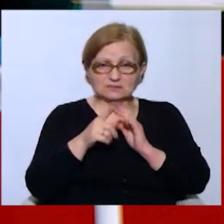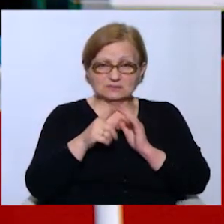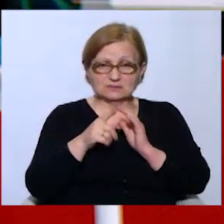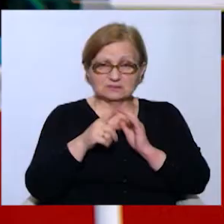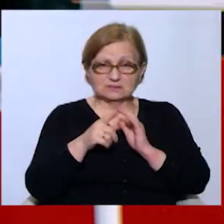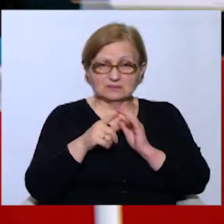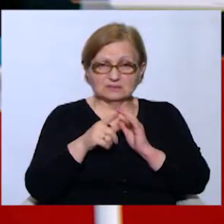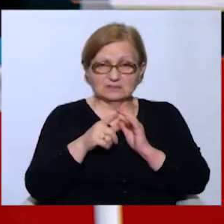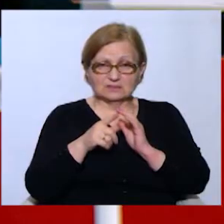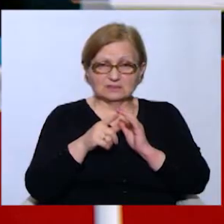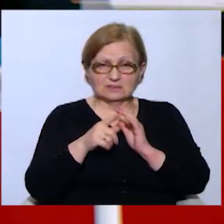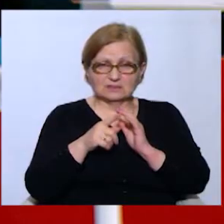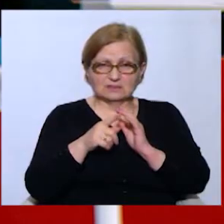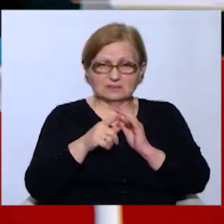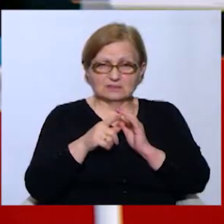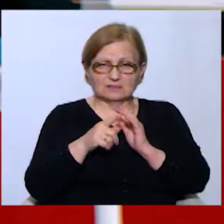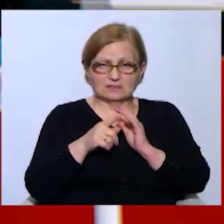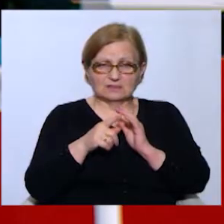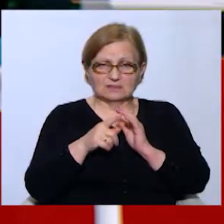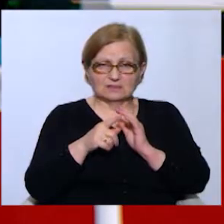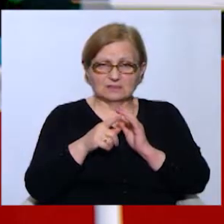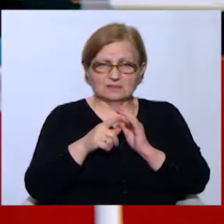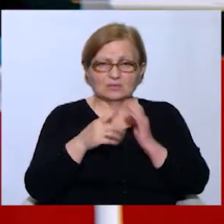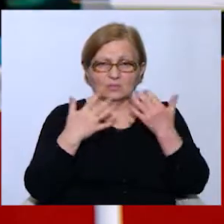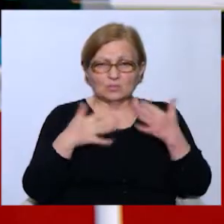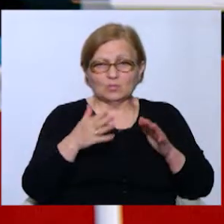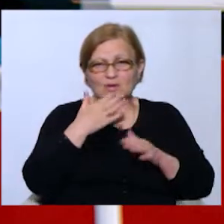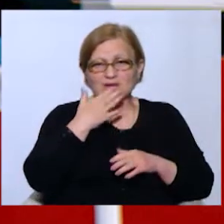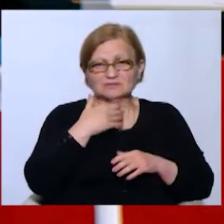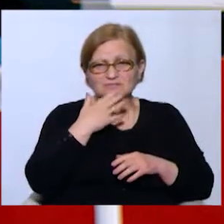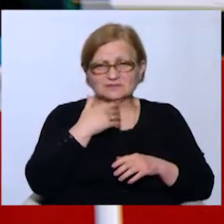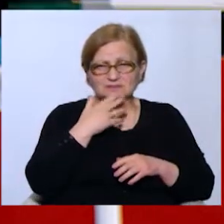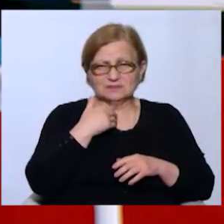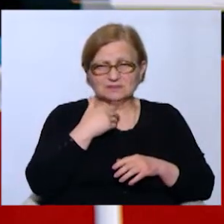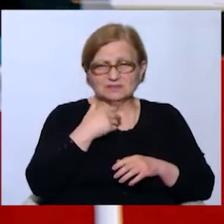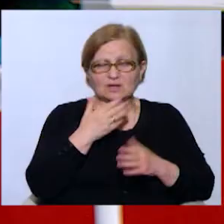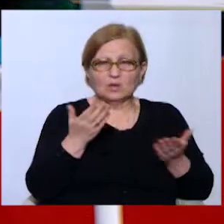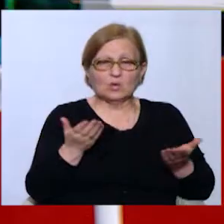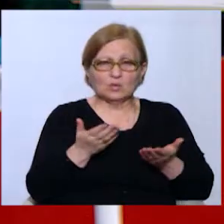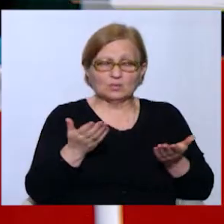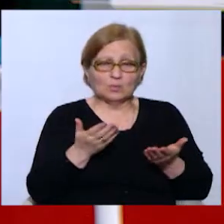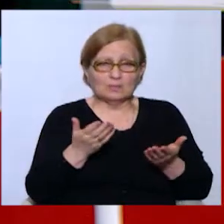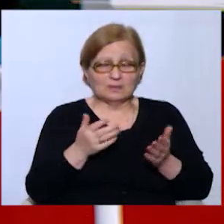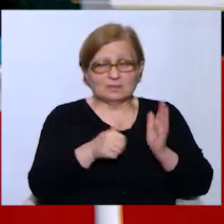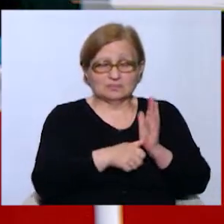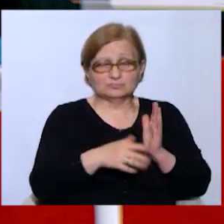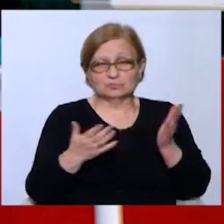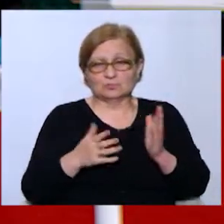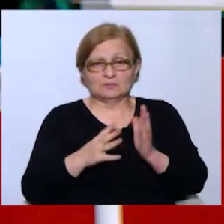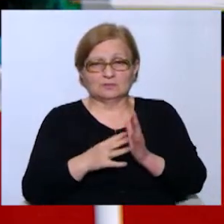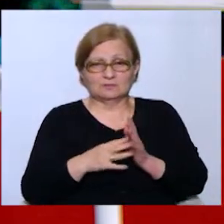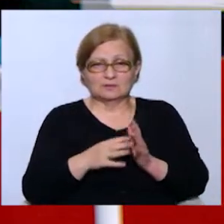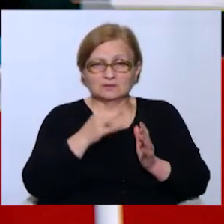9-იანსაც ქვემოთ დაუსვათ წერტილი. და უკვე ძალიან ადვილად გავარჩევთ, რომელია 6-იანი და რომელია 9-იანი.